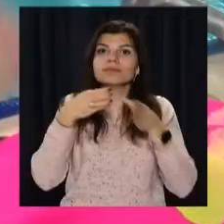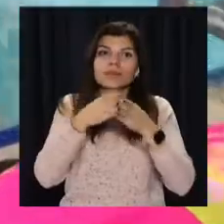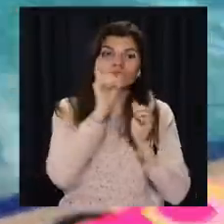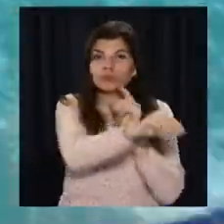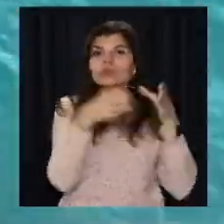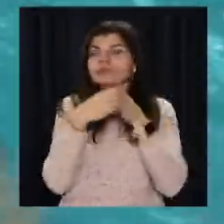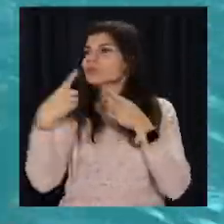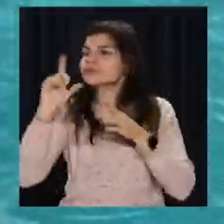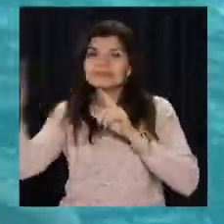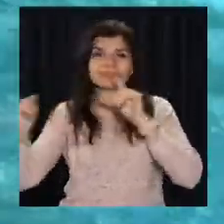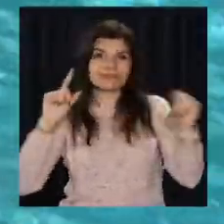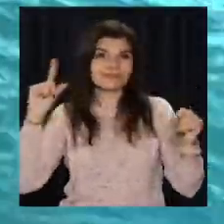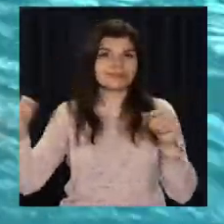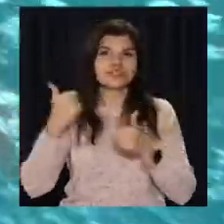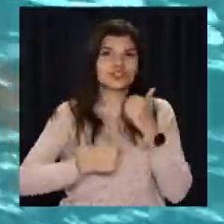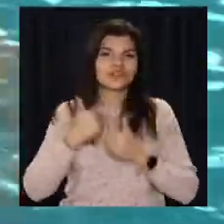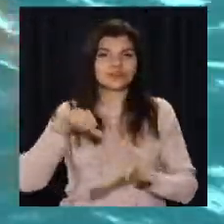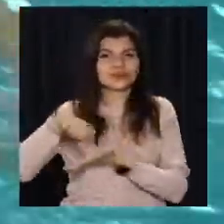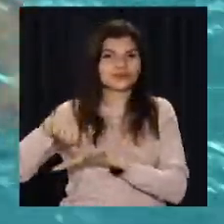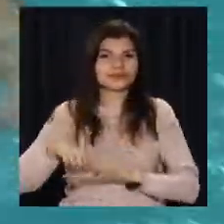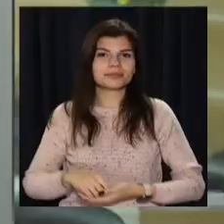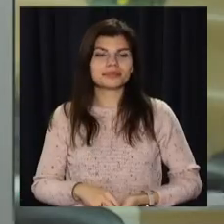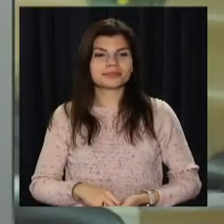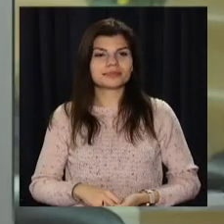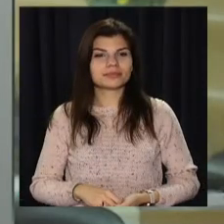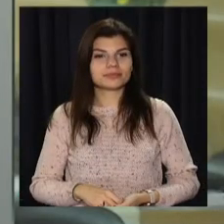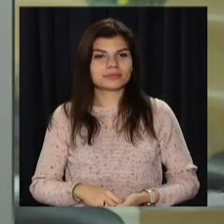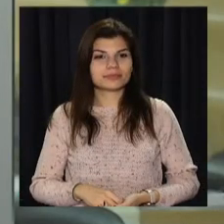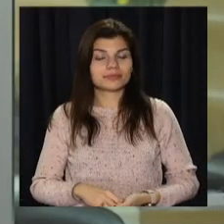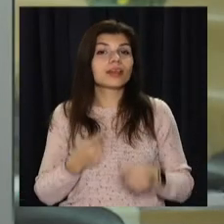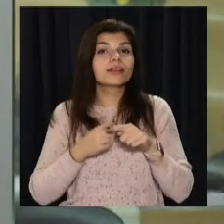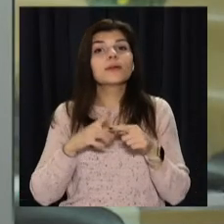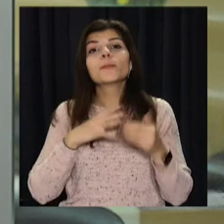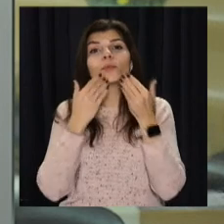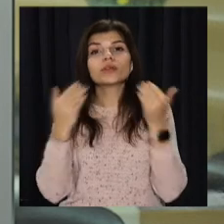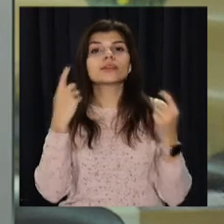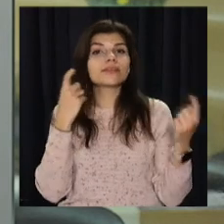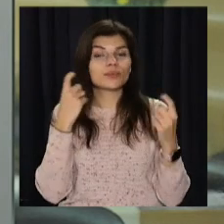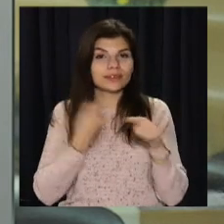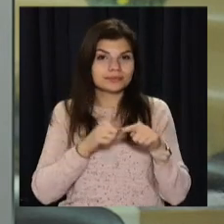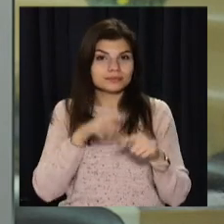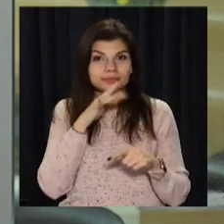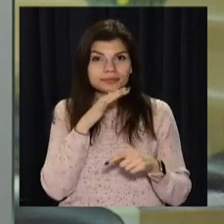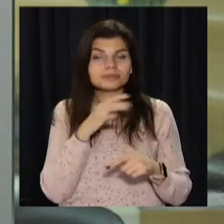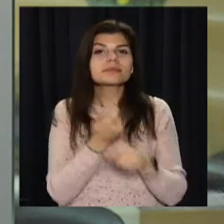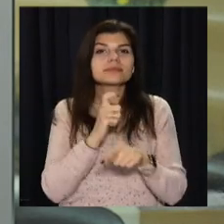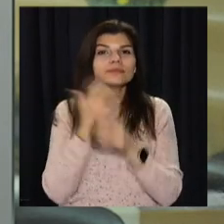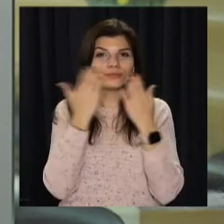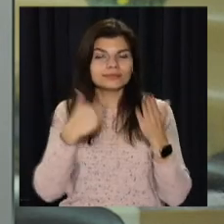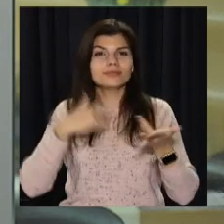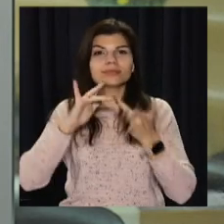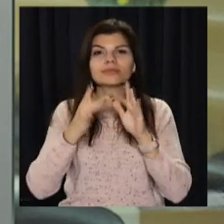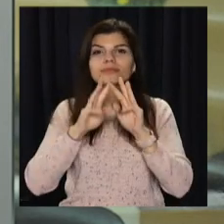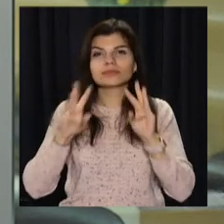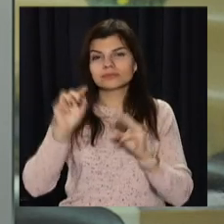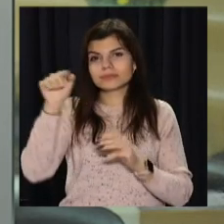Володимир Туркулець, OpenNews, телеканал «Відкритий». Це була остання інформація на цю годину. Більше читайте на